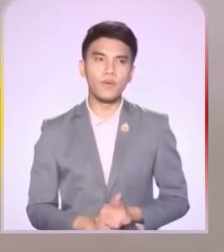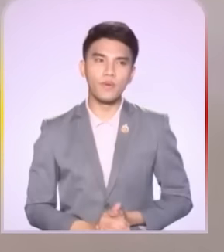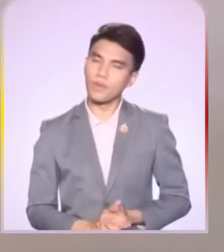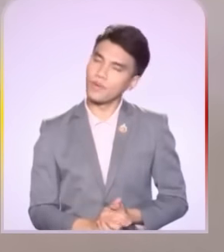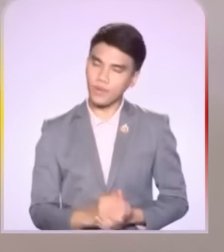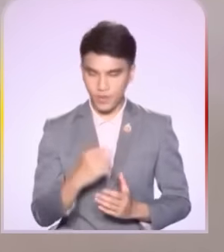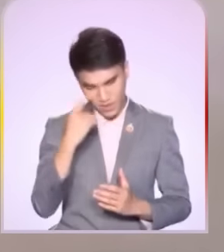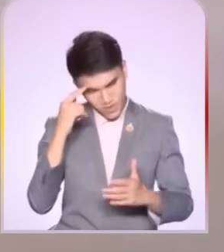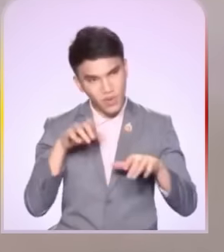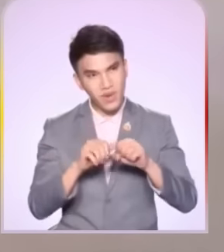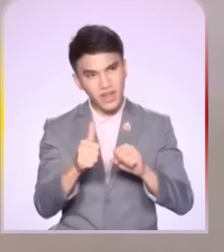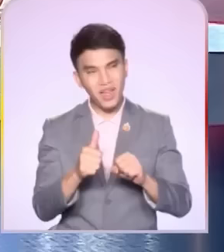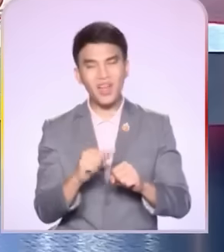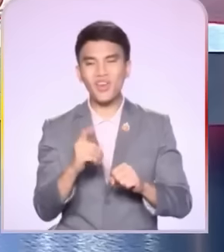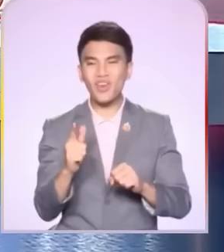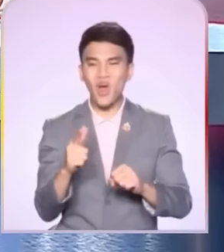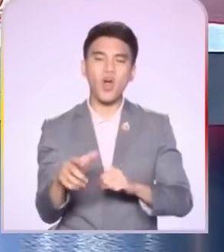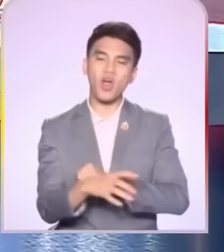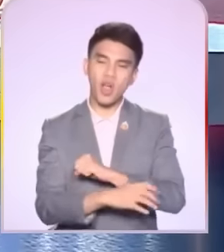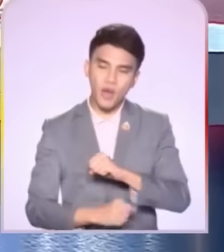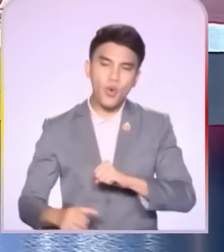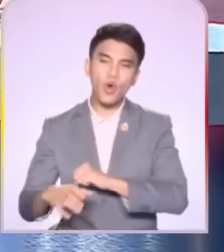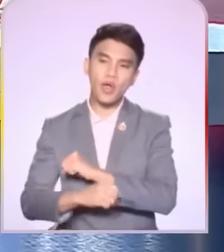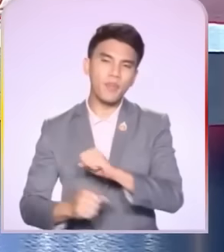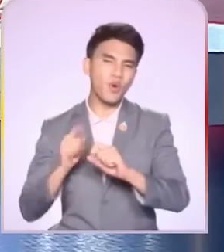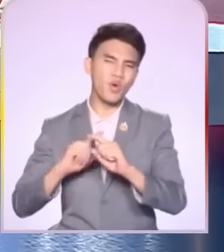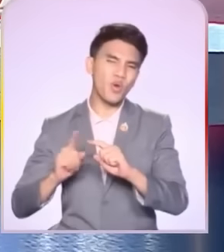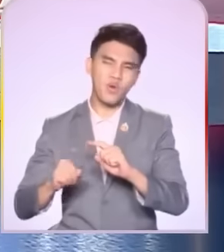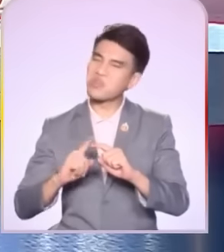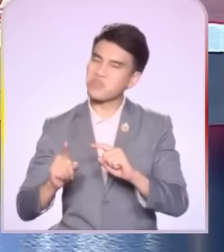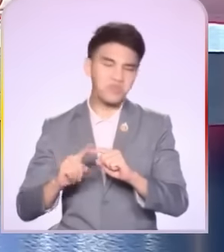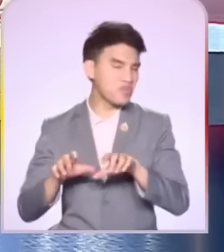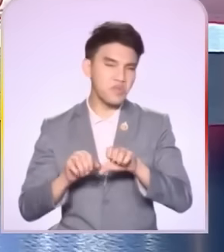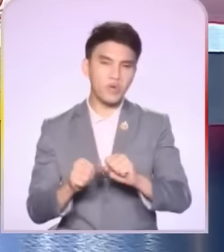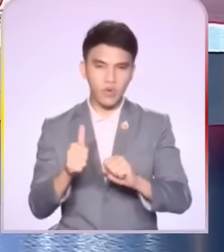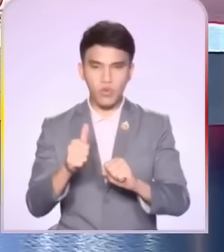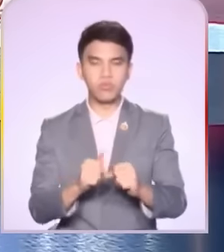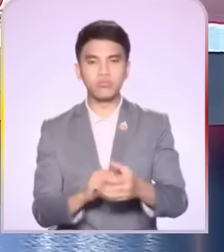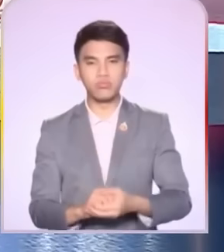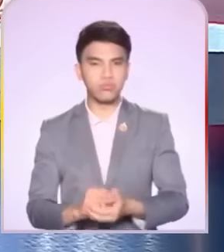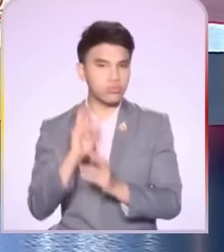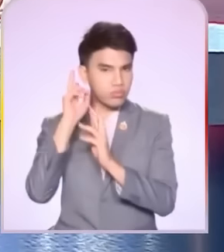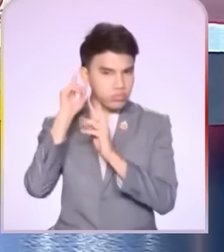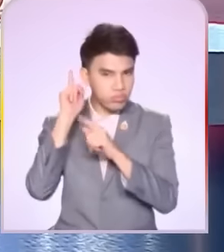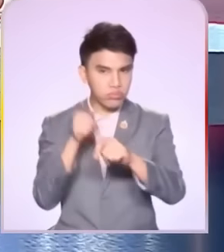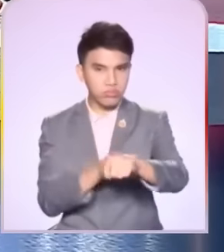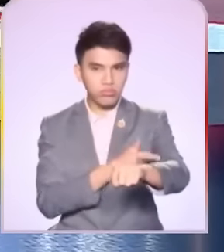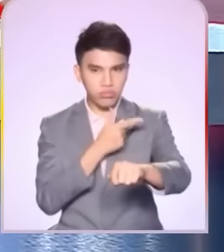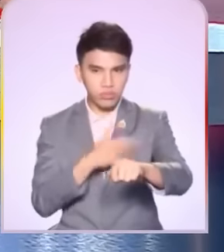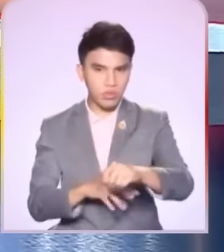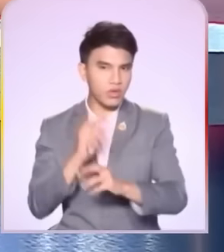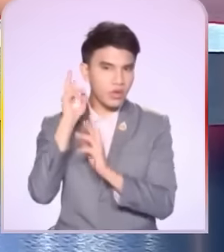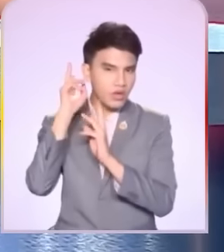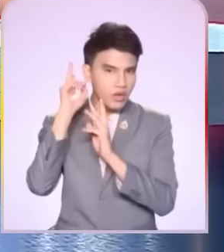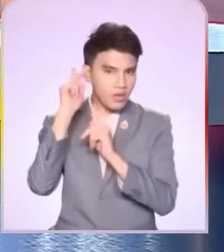ไหม ไม่รอด เรื่องของการไปจี้ปล้นร้านทองแบบเนี้ยไม่รอดนะ จากประสบการณ์เป็นผู้ประกาศข่าวมาอย่างยาวนานอ่ะข่าว